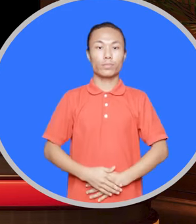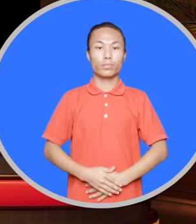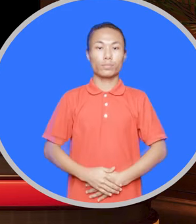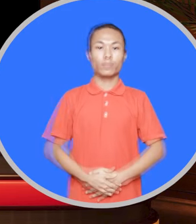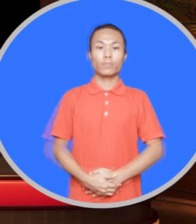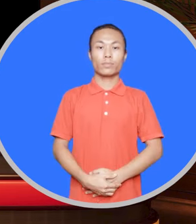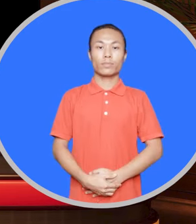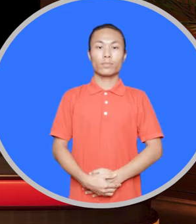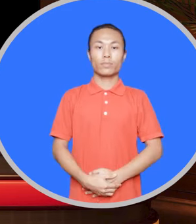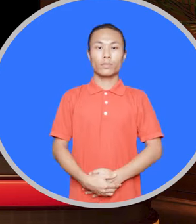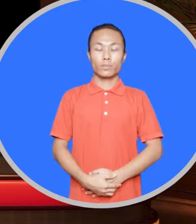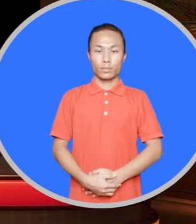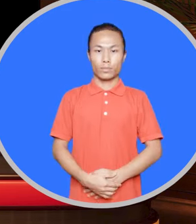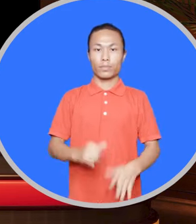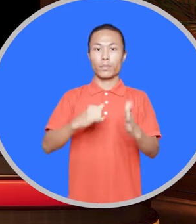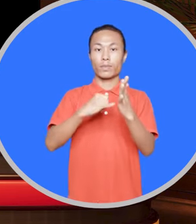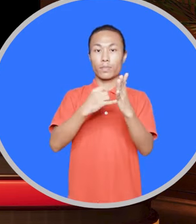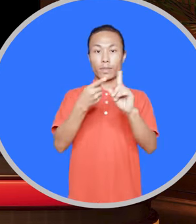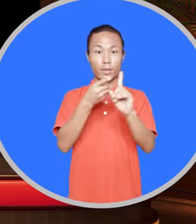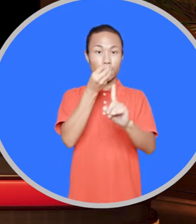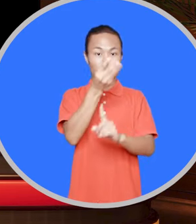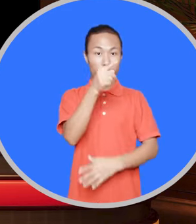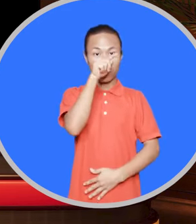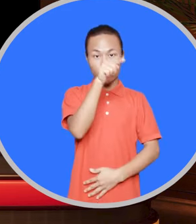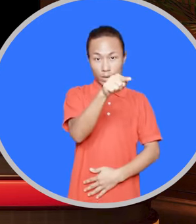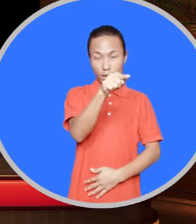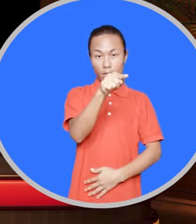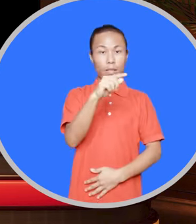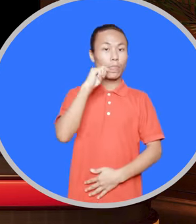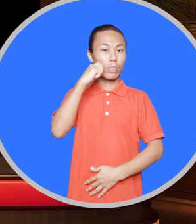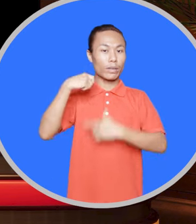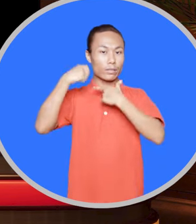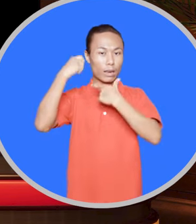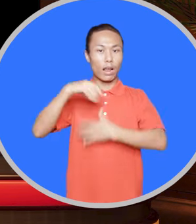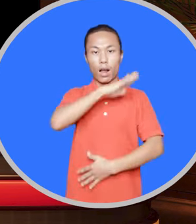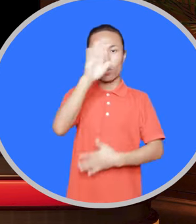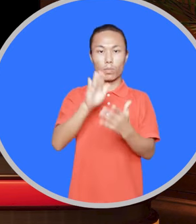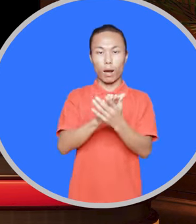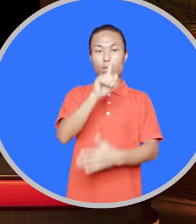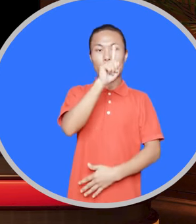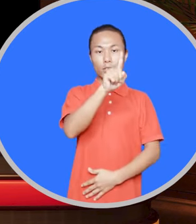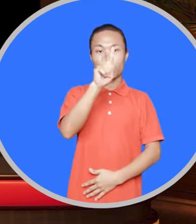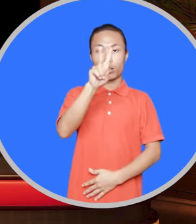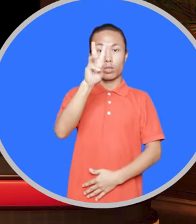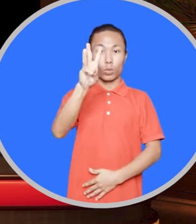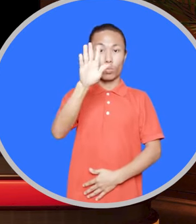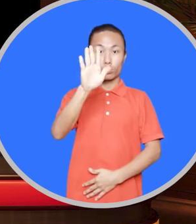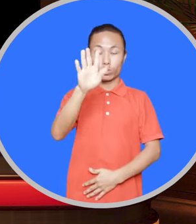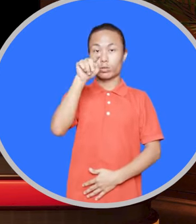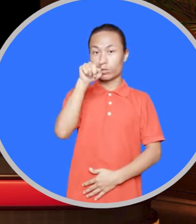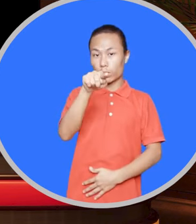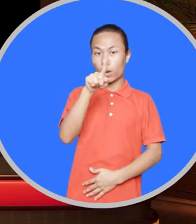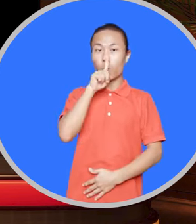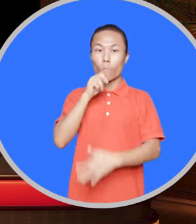ဖော်ပြထားပါဗျ။မတရားပြစ်ဒဏ်ချမှတ်ခံရသူတွေက123ဦးကတည်ဒဏ်ချမှတ်ခံရပြီးမျက်ွယ်တည်ဒဏ်ချမှ